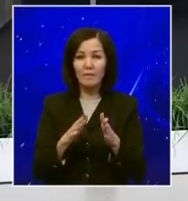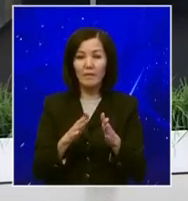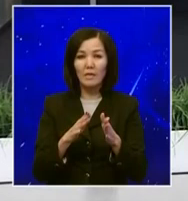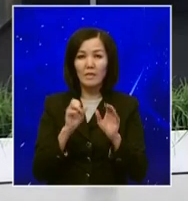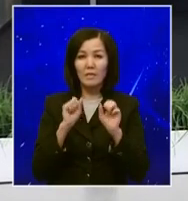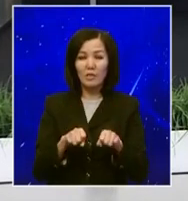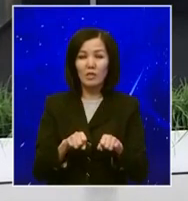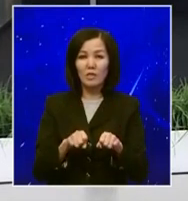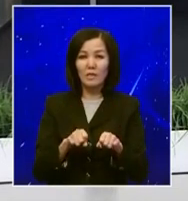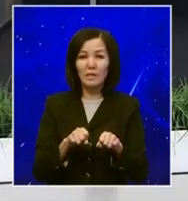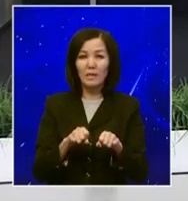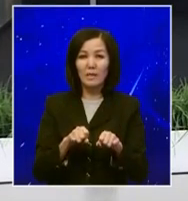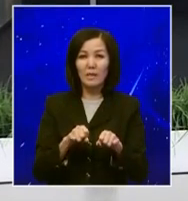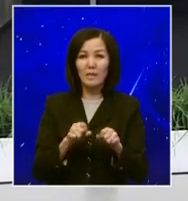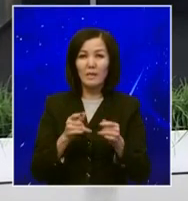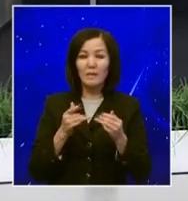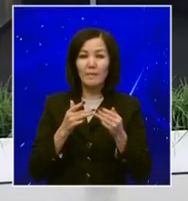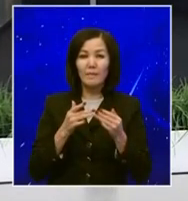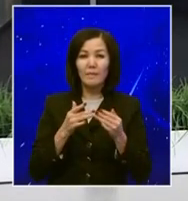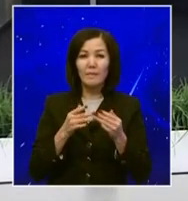потребителей. И буквально в четверг